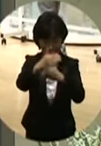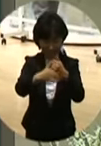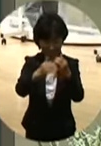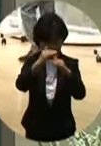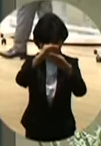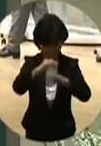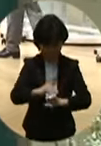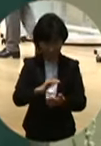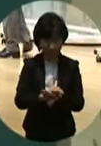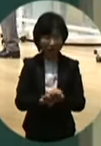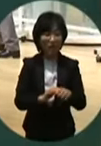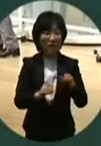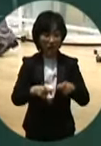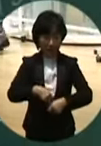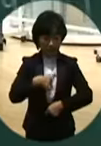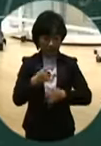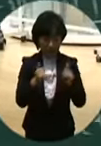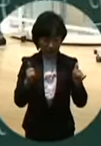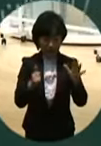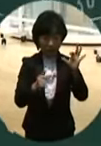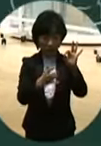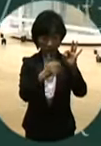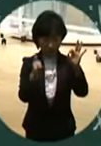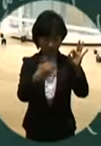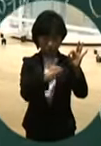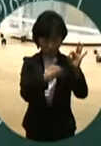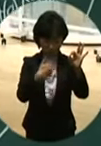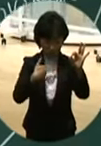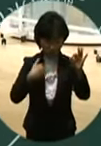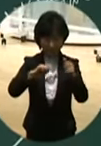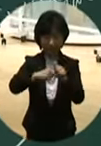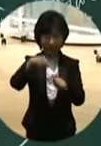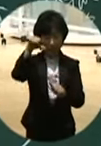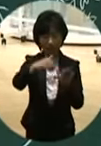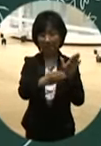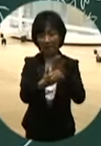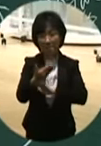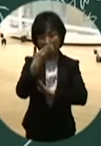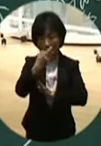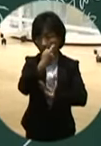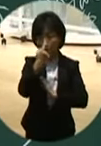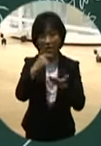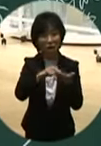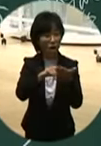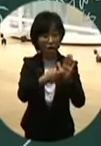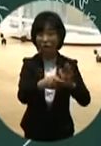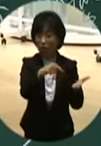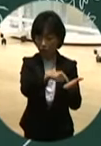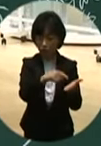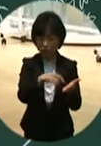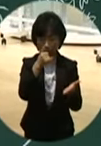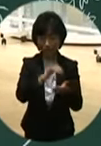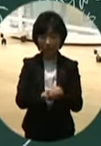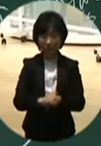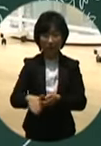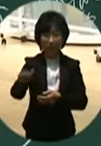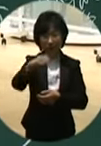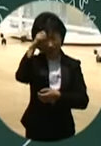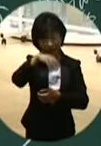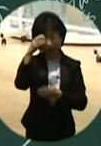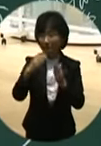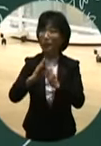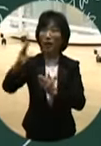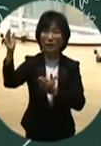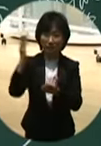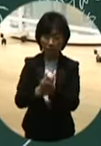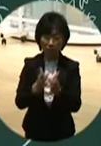stop the disaster even with just 10 righteous men. 여러분 이걸 가지고 오늘 그냥 가지 마시고 토요일만 볼 때 언약을 다 붙잡고 응답 받으셔야 돼요. So